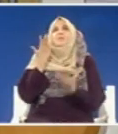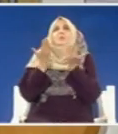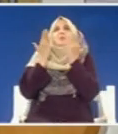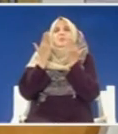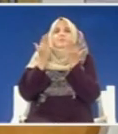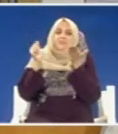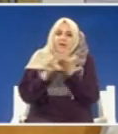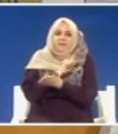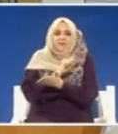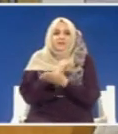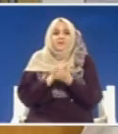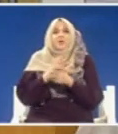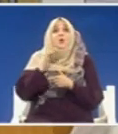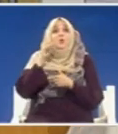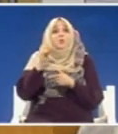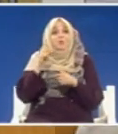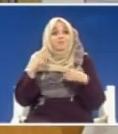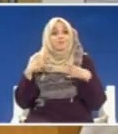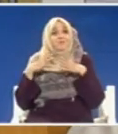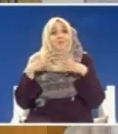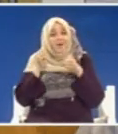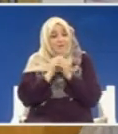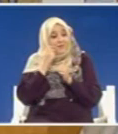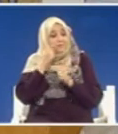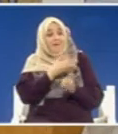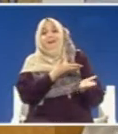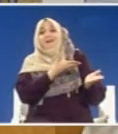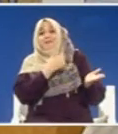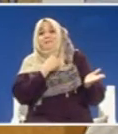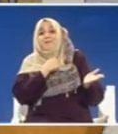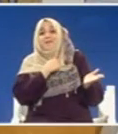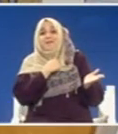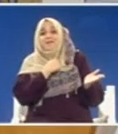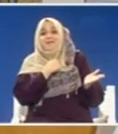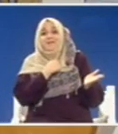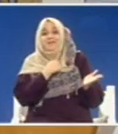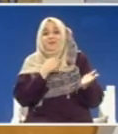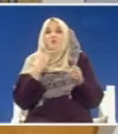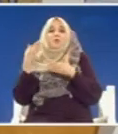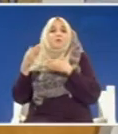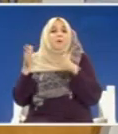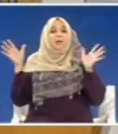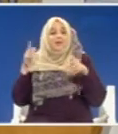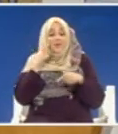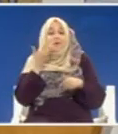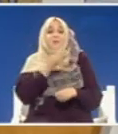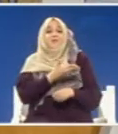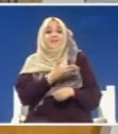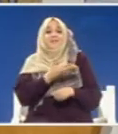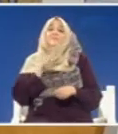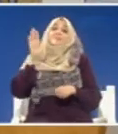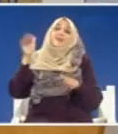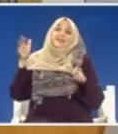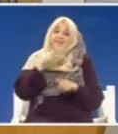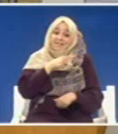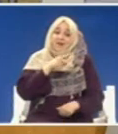رب، الله يتباهى بهذا العبد عند ملائكته عليهم الصلاة والسلام، فيقول لهم: ملائكتي،